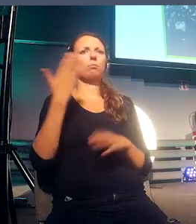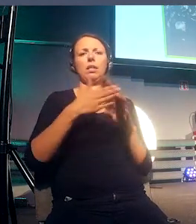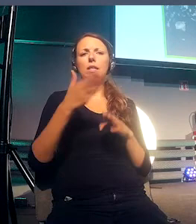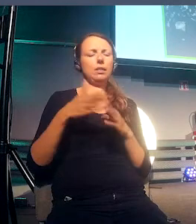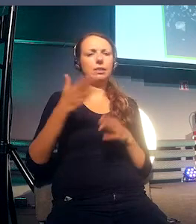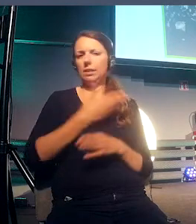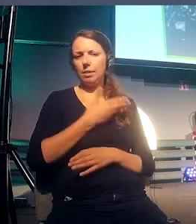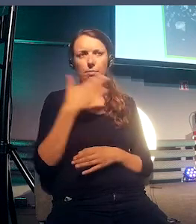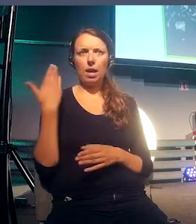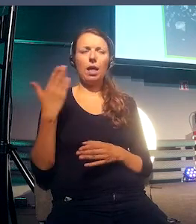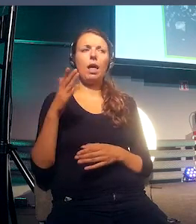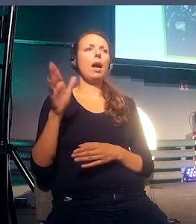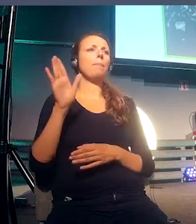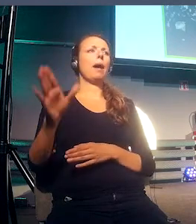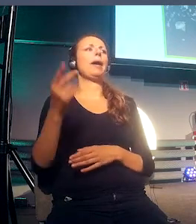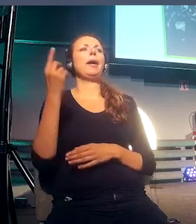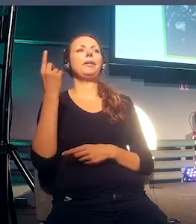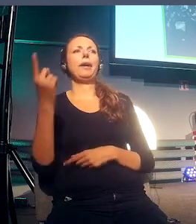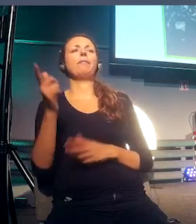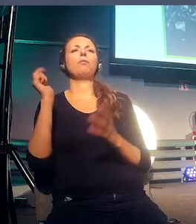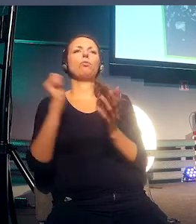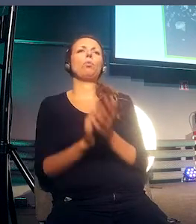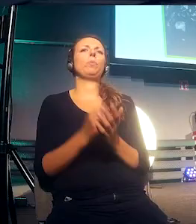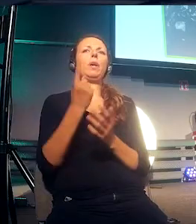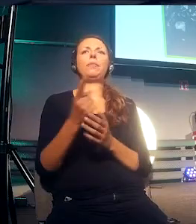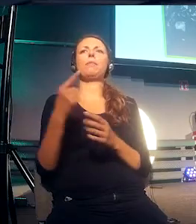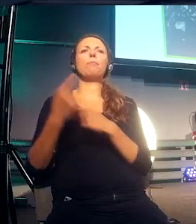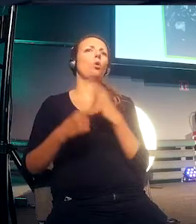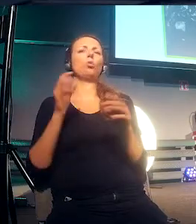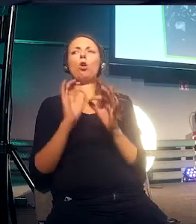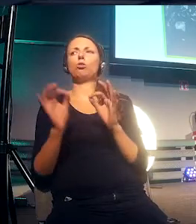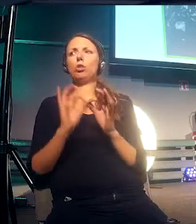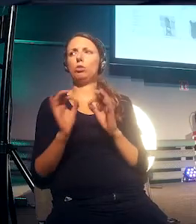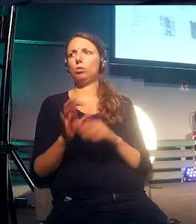jednego i ma jeden wykupiony produkt oszczędnościowy.